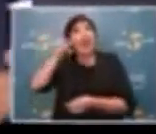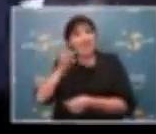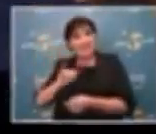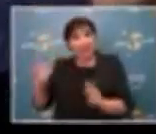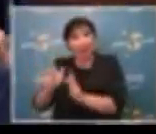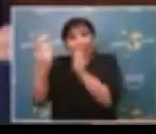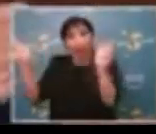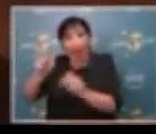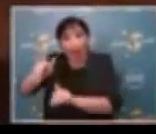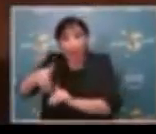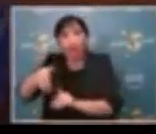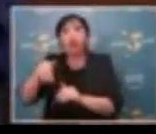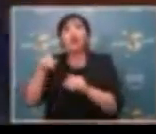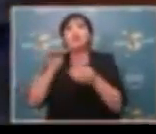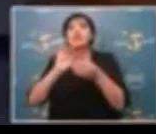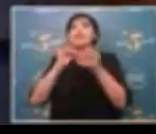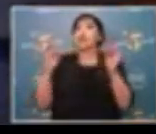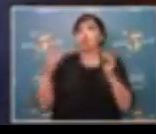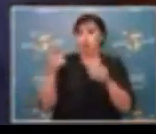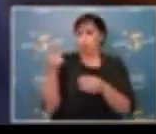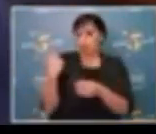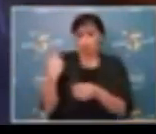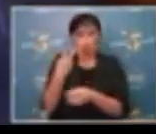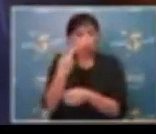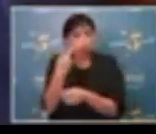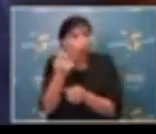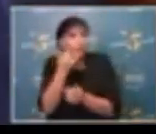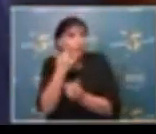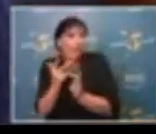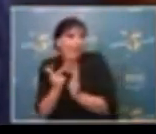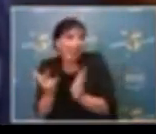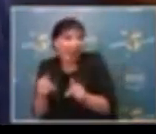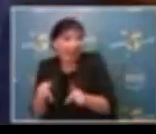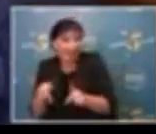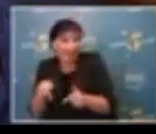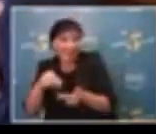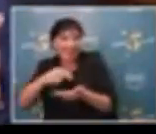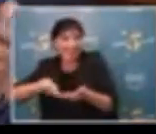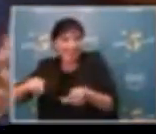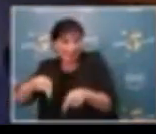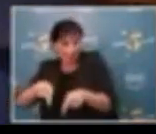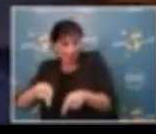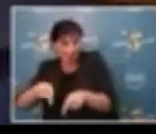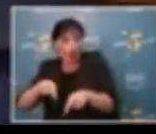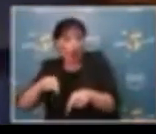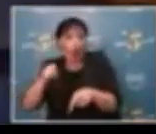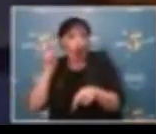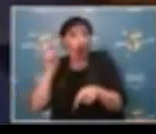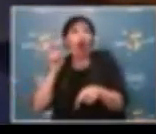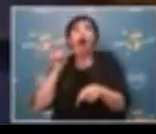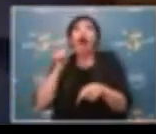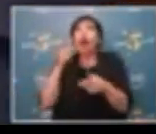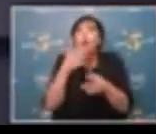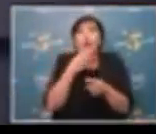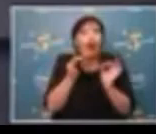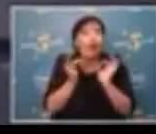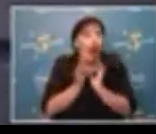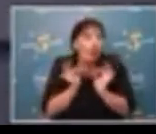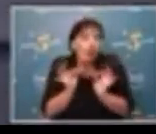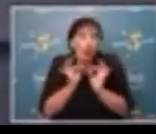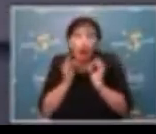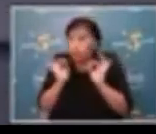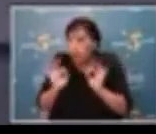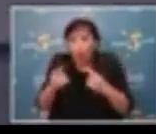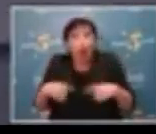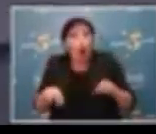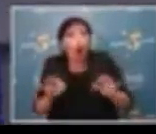ogni iscritto che fa, adesso ha piantato due piantine, ma Ma è meraviglioso, vuol dire che siamo così. Non